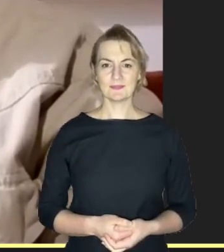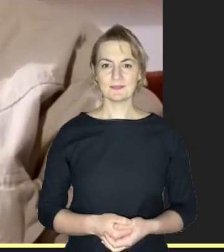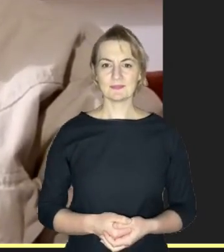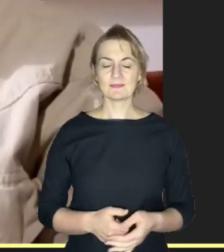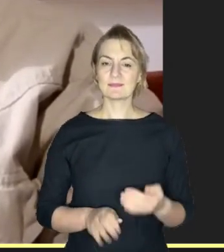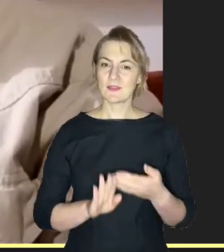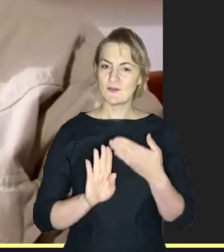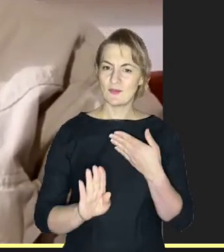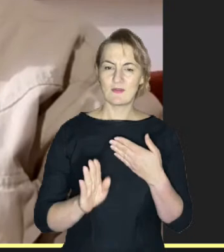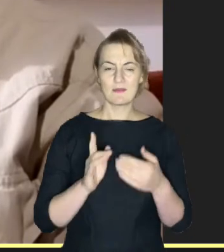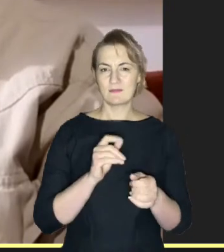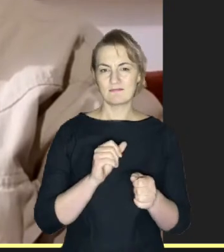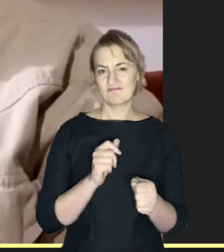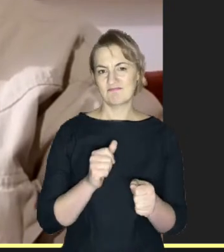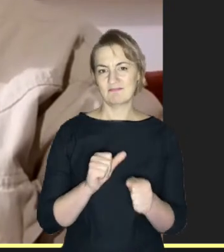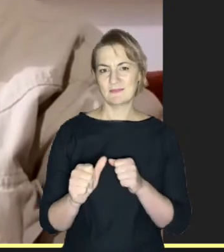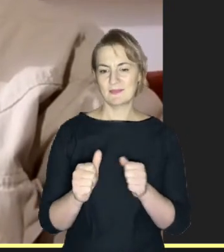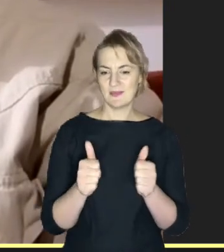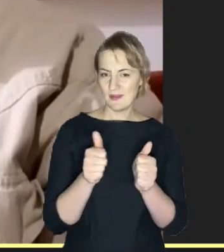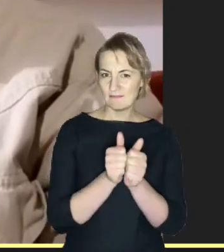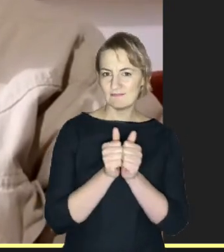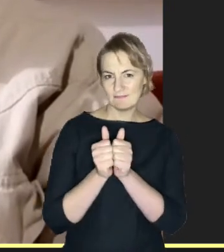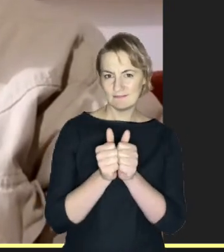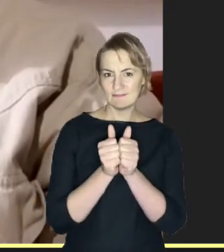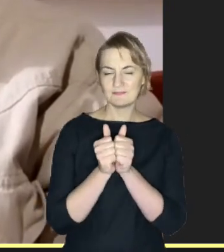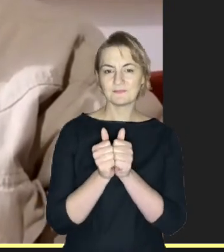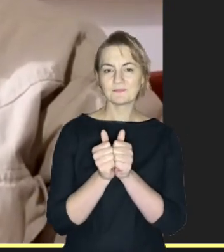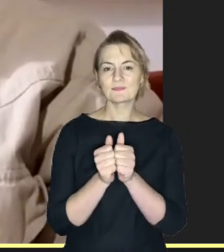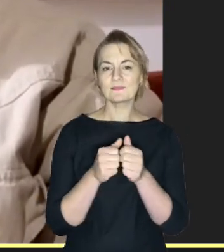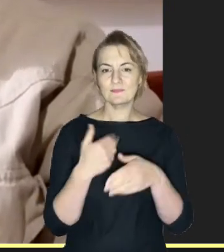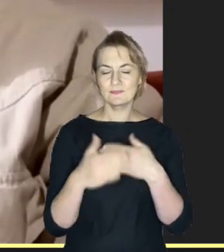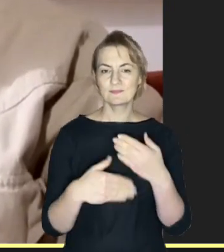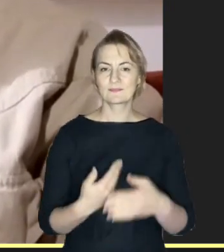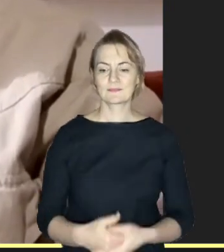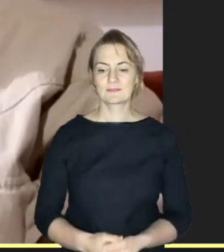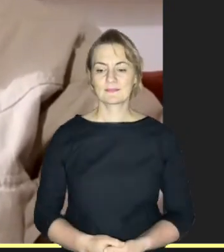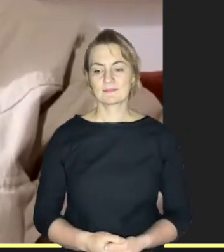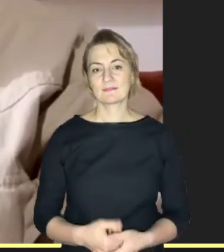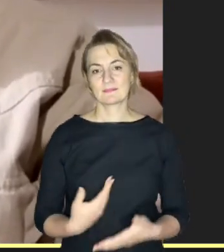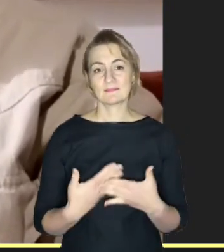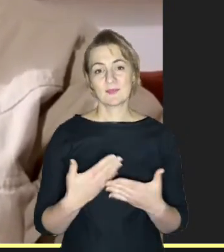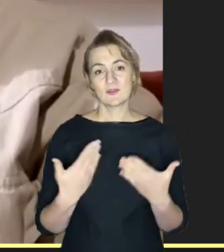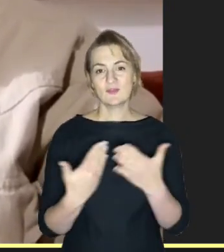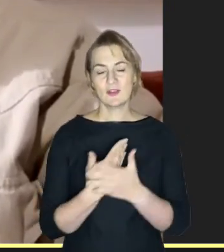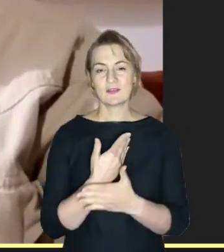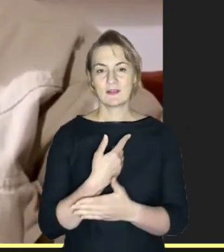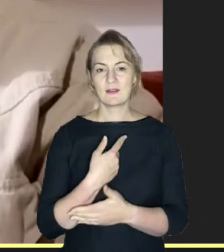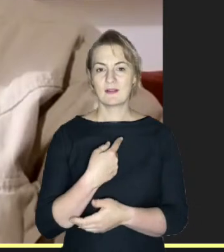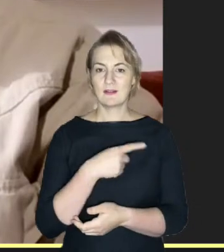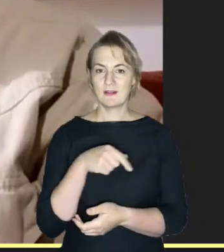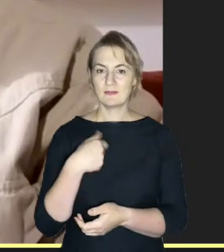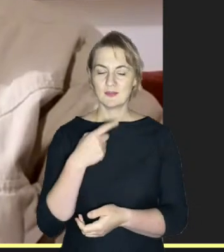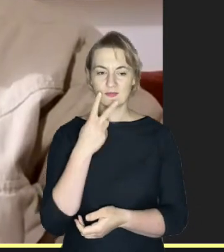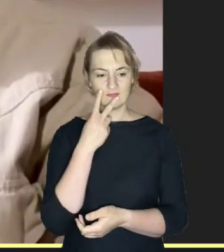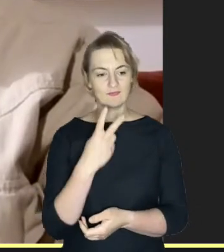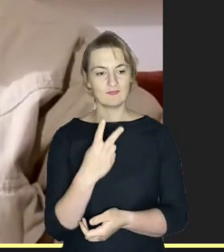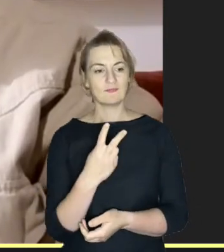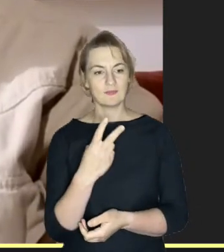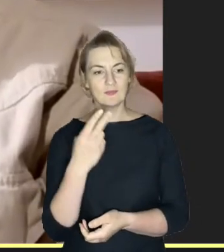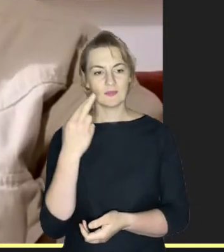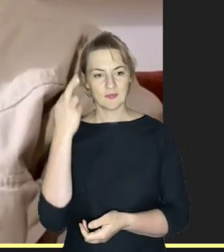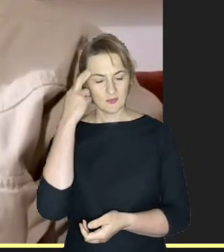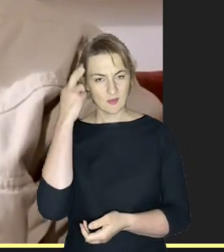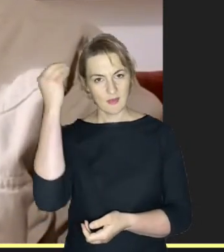oddzielone, a to jest po prostu jeden proces, w którym jesteśmy i to jest dla nas szansa, żebyśmy to po raz kolejny zobaczyli i się